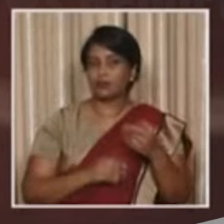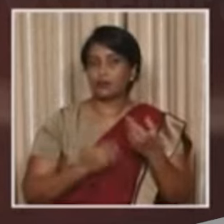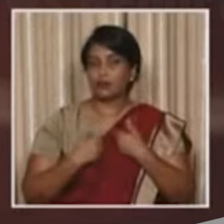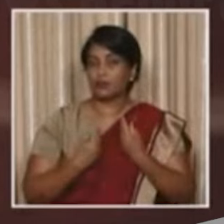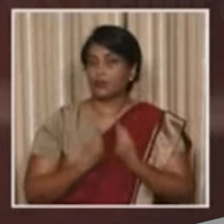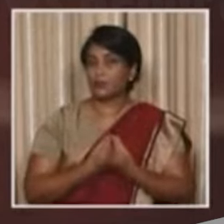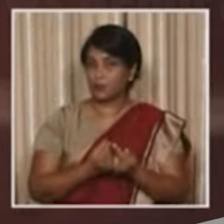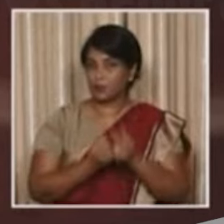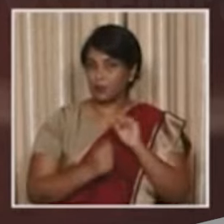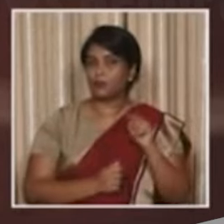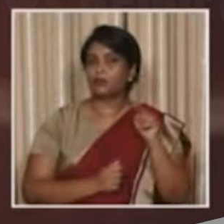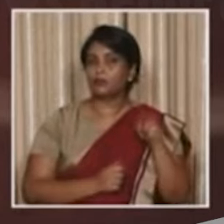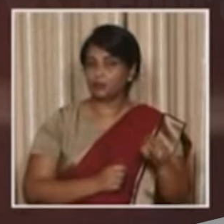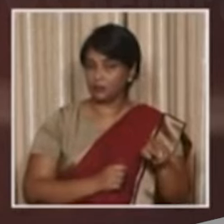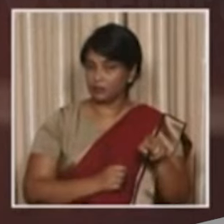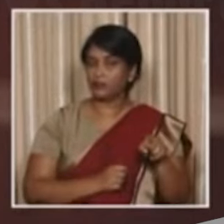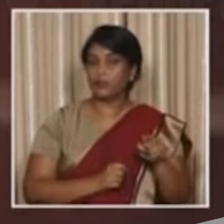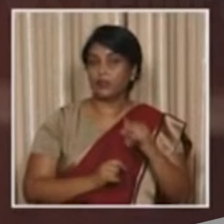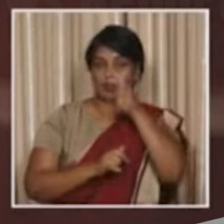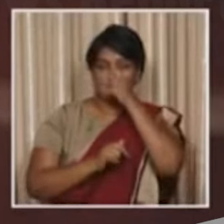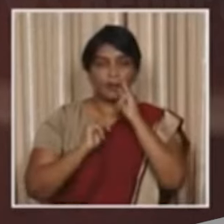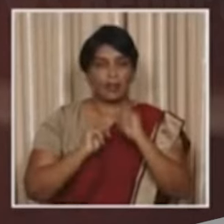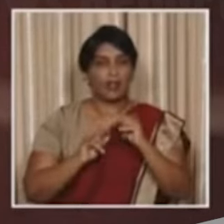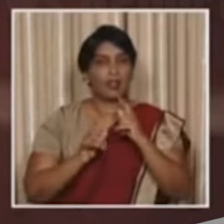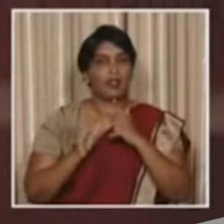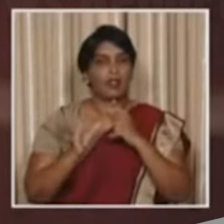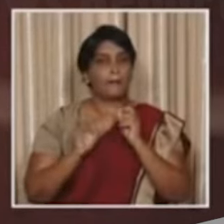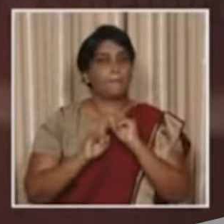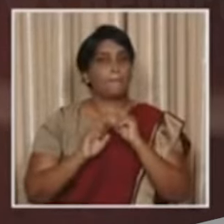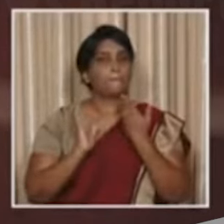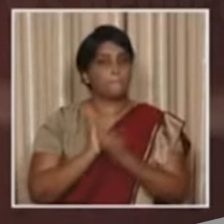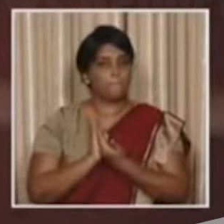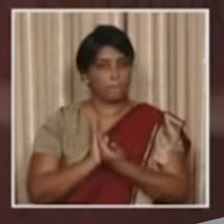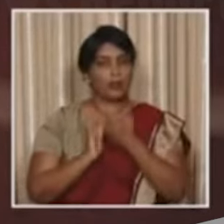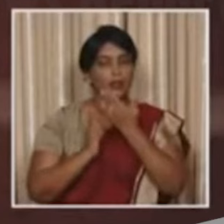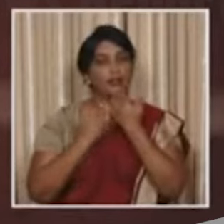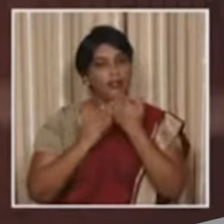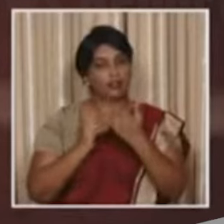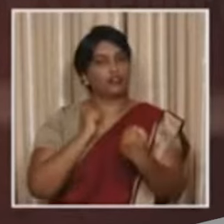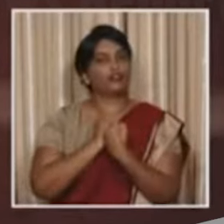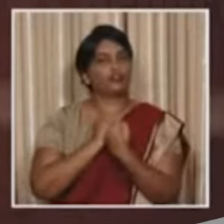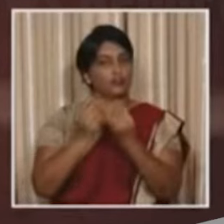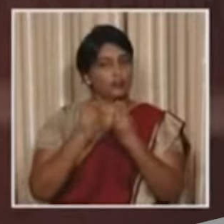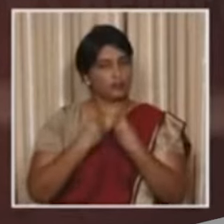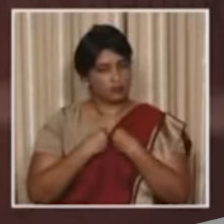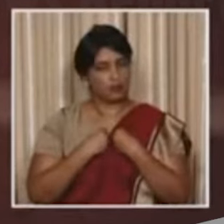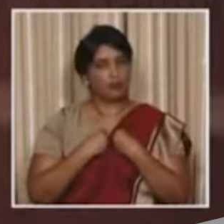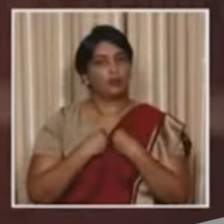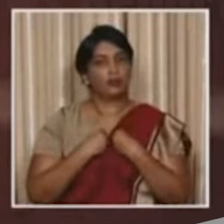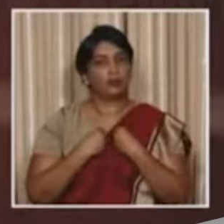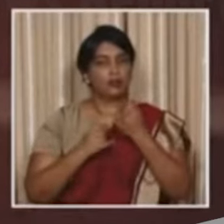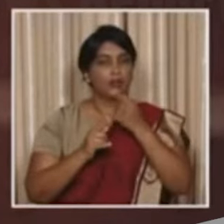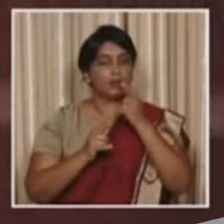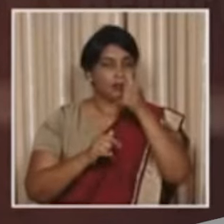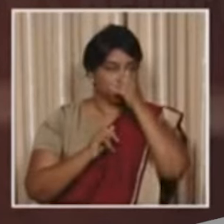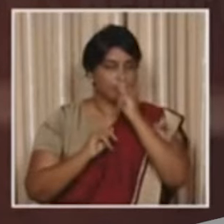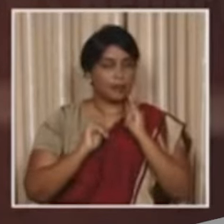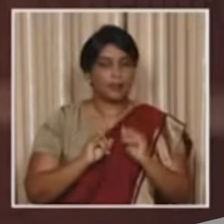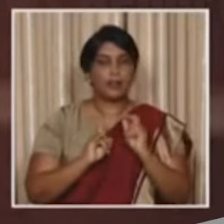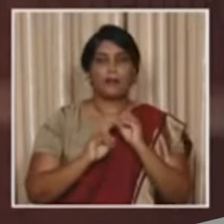කඩිනම් කරලා දූෂණ විරෝධී පනත ඔබතුමාලටත් ස්තුතියි ඔබතුමාලා සහායක දුන්නා දූෂණ විරෝධී